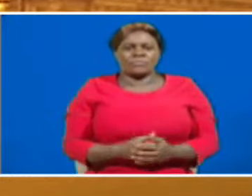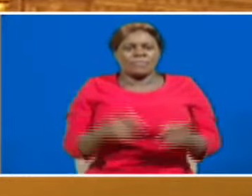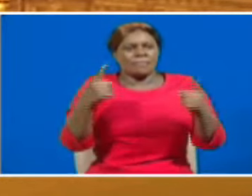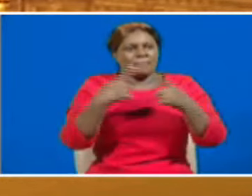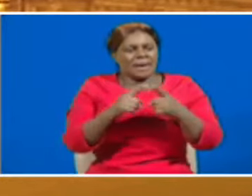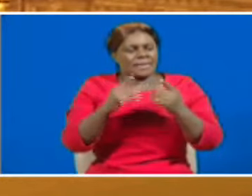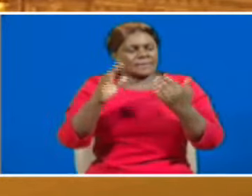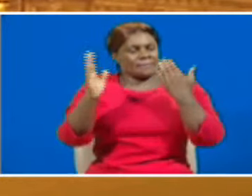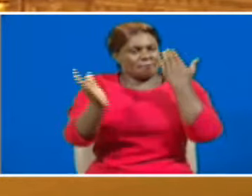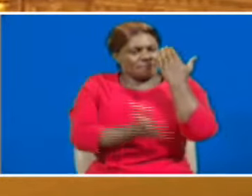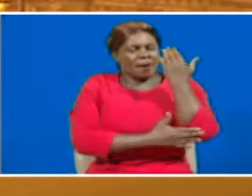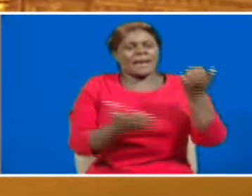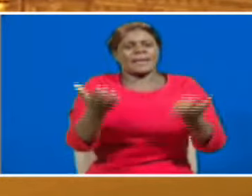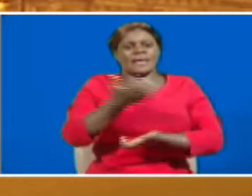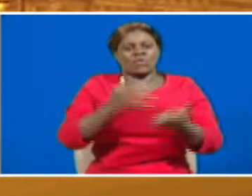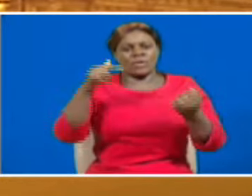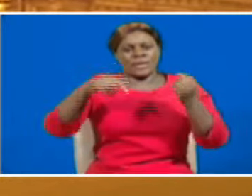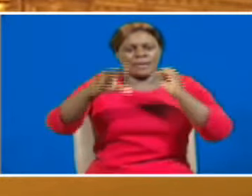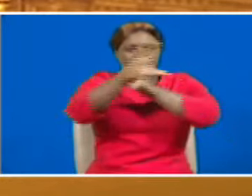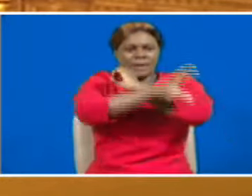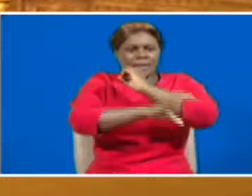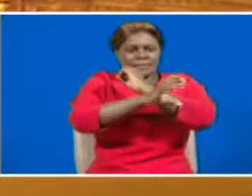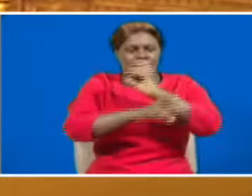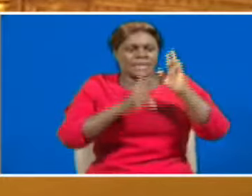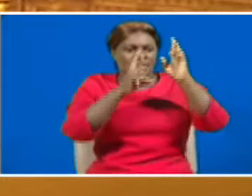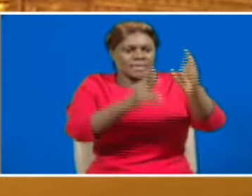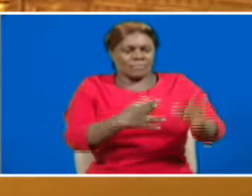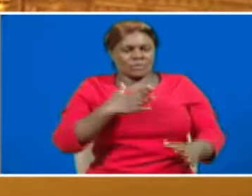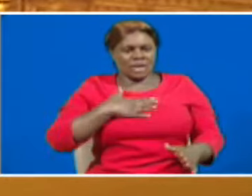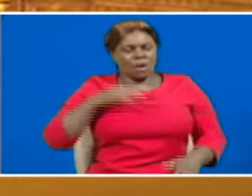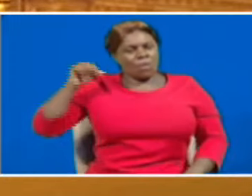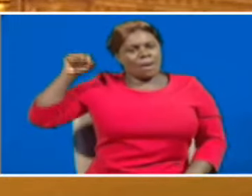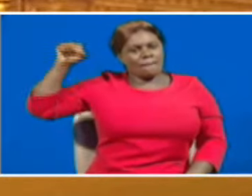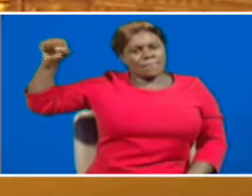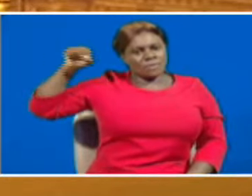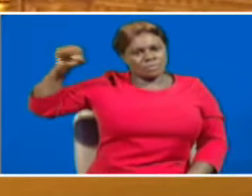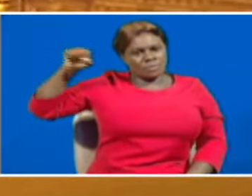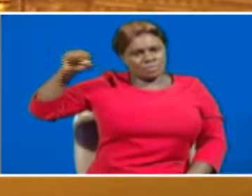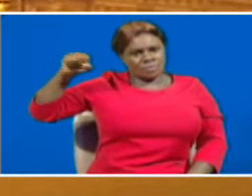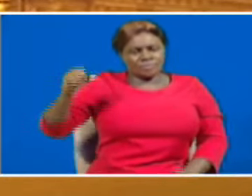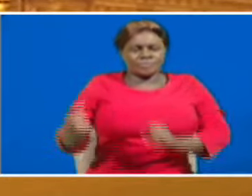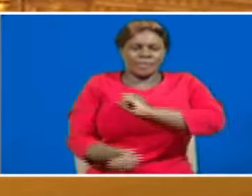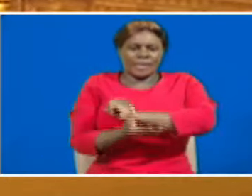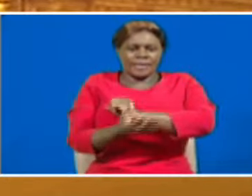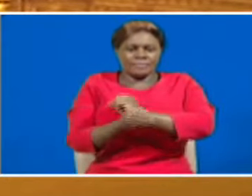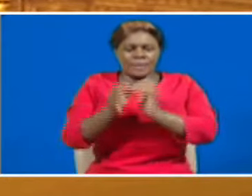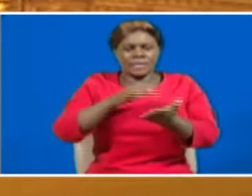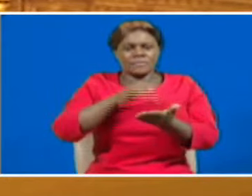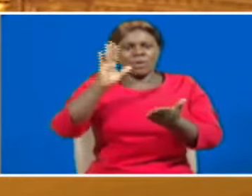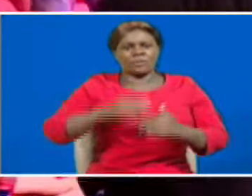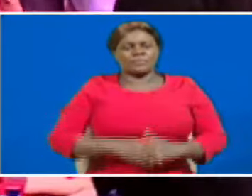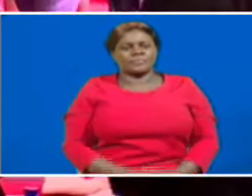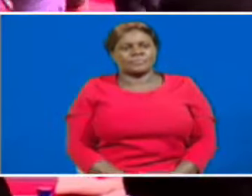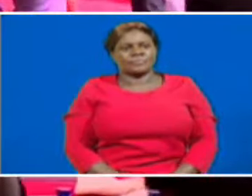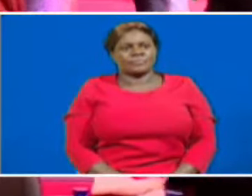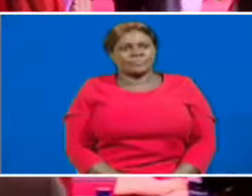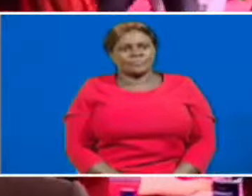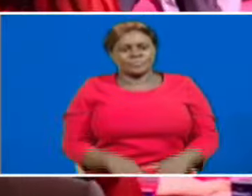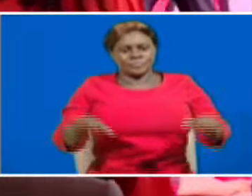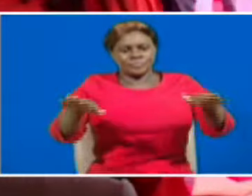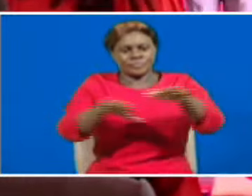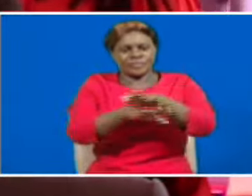ya hali mbaya ya kiuchumi hapa nchini. Mwanahabari wa masuala ya kisiasa David Mudhoka anaarifu zaidi. Mheshimiwa naibu